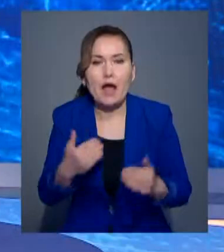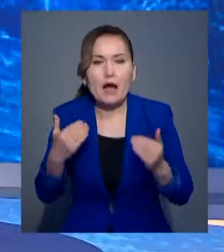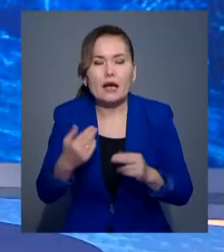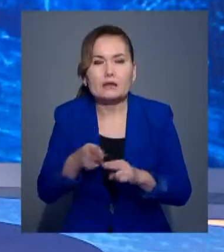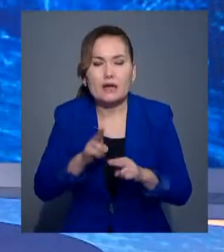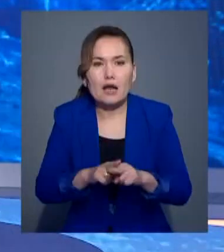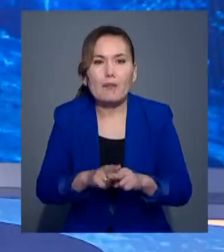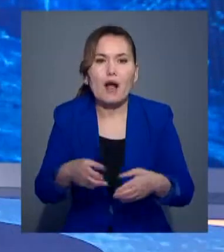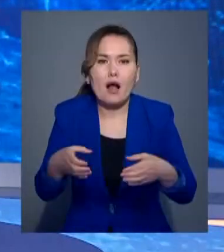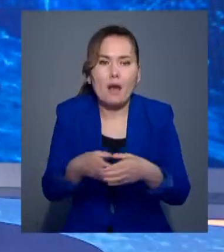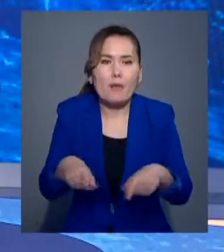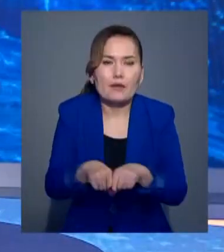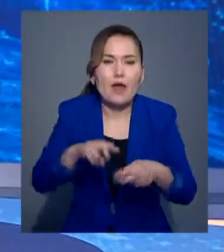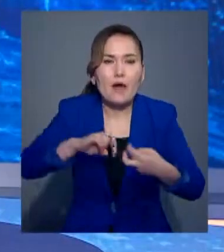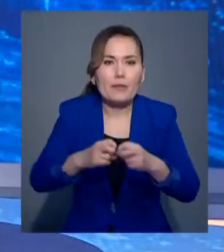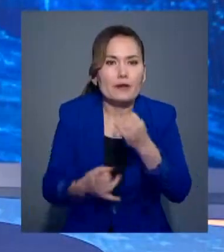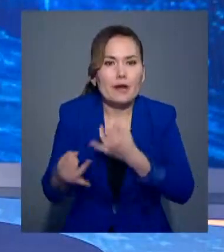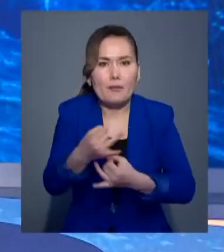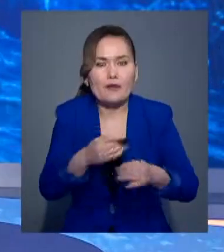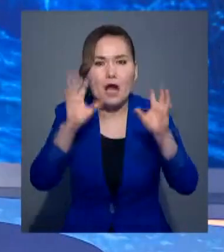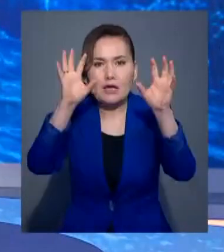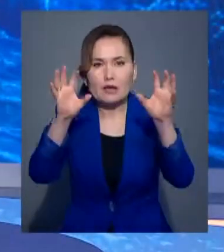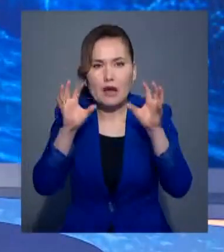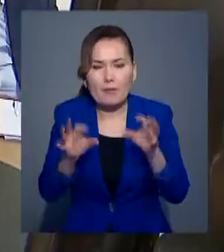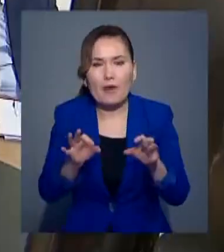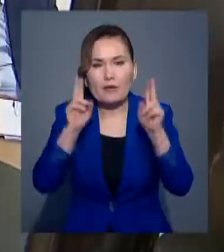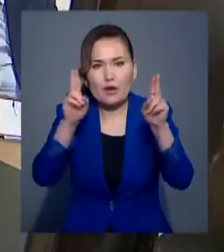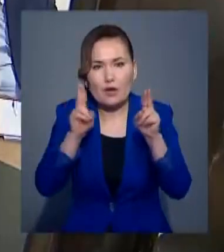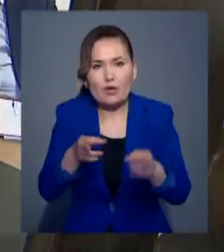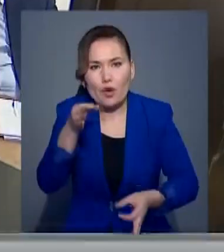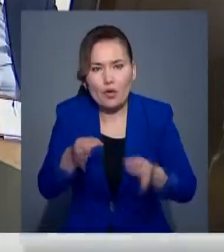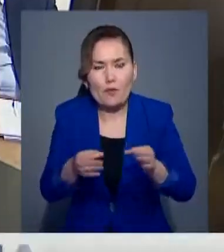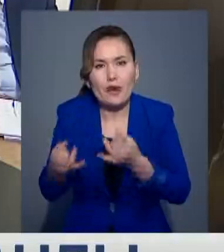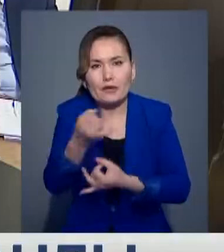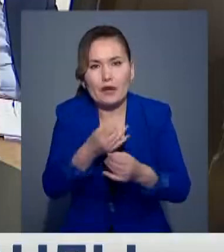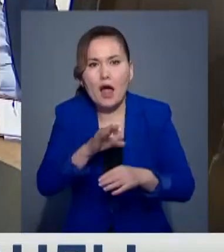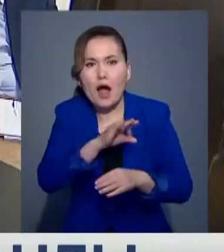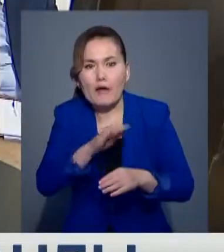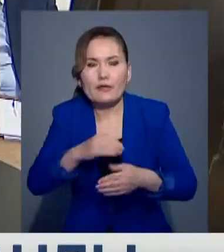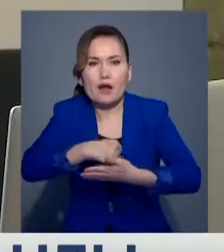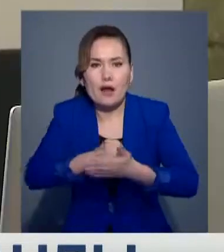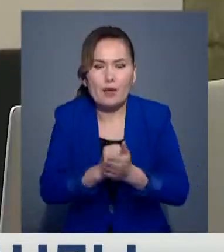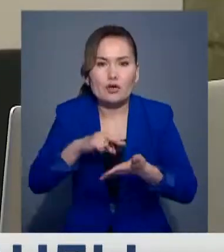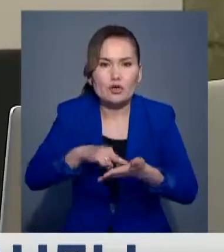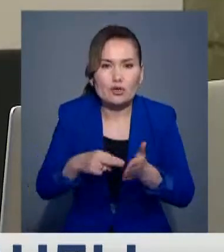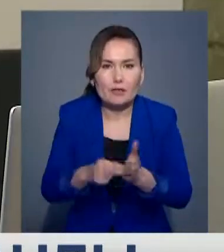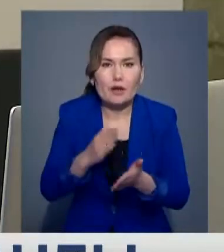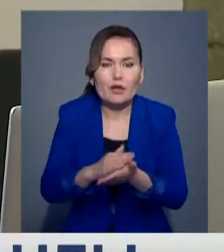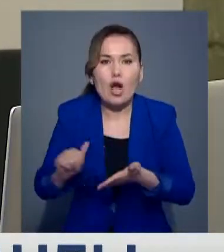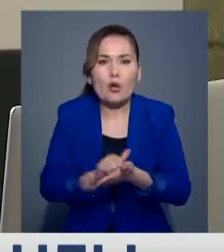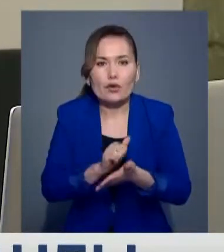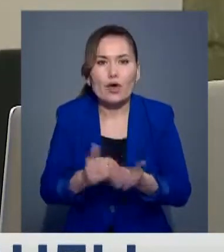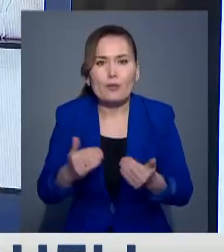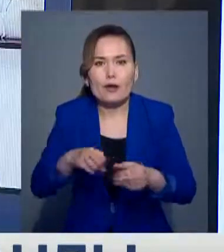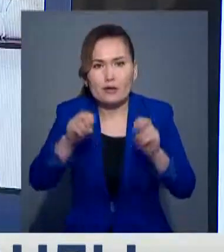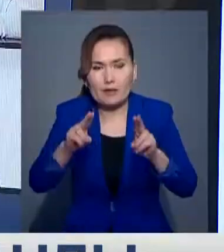Қазір төменгі палата осындай мәселелерді қамтайтын заң нормаларын қарастырып, оны ресми түрде бекітуді жоспарлап отыр. Құжатты